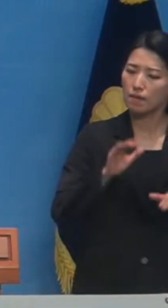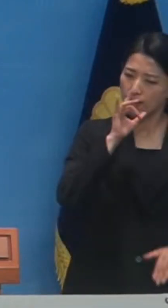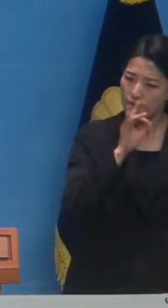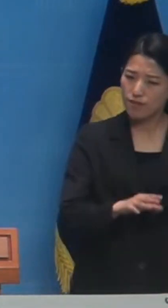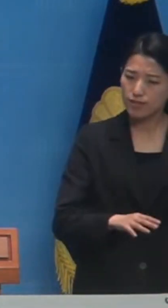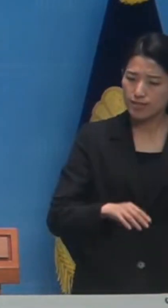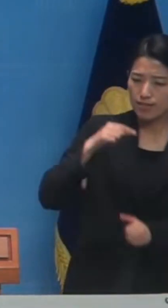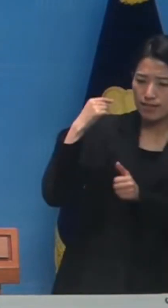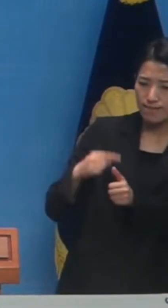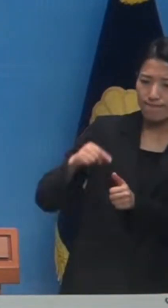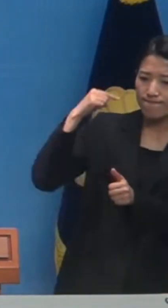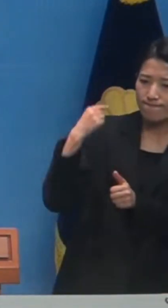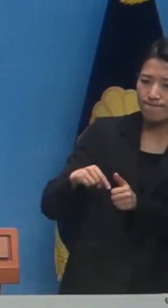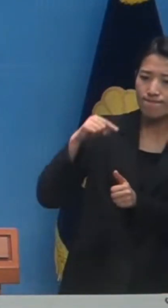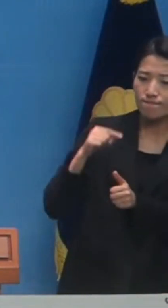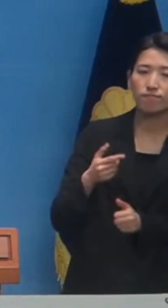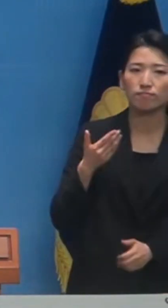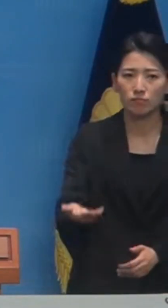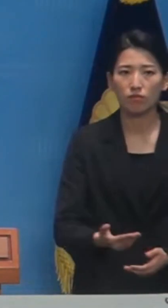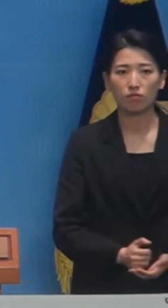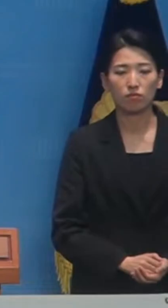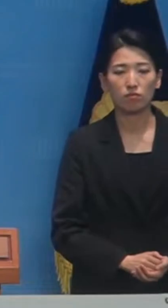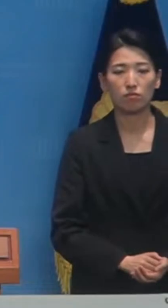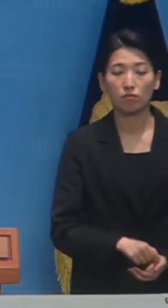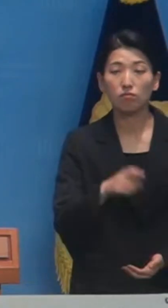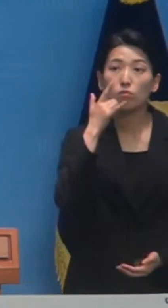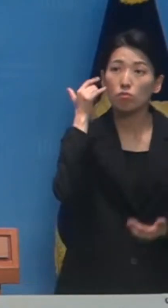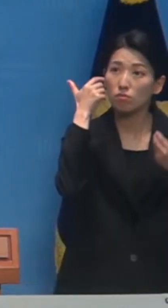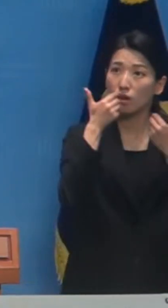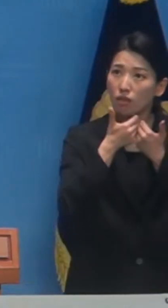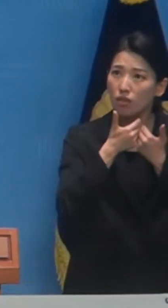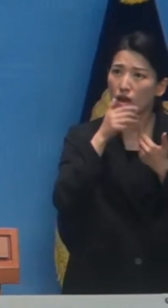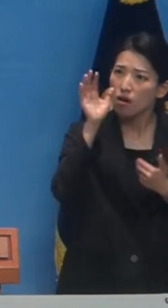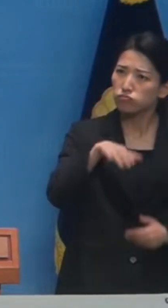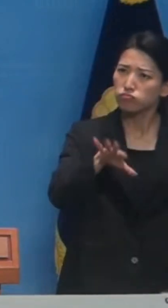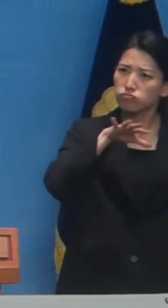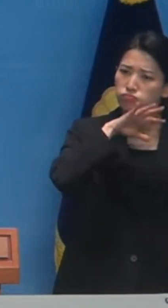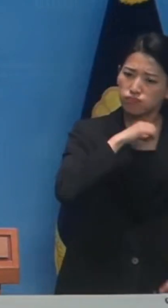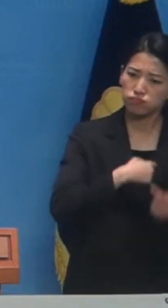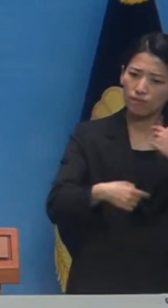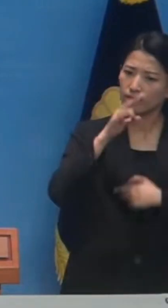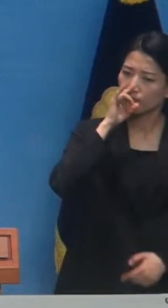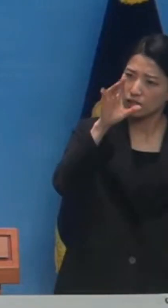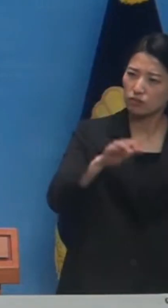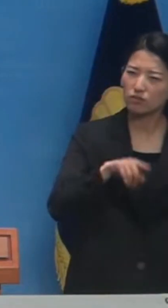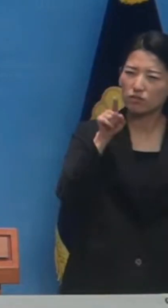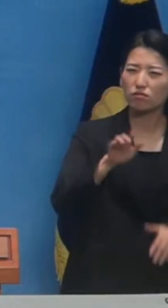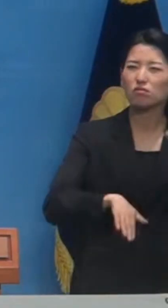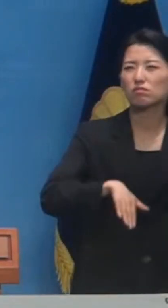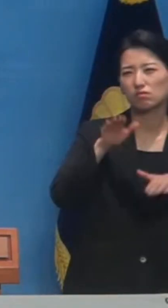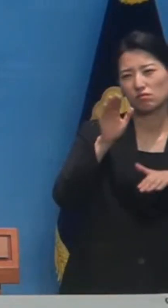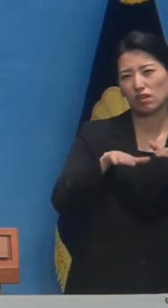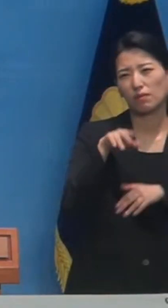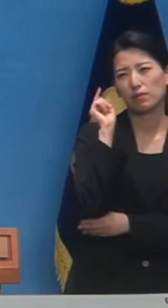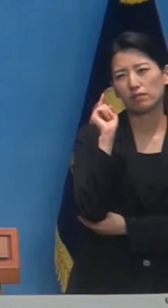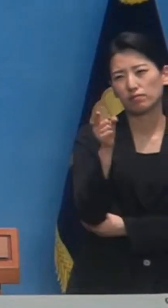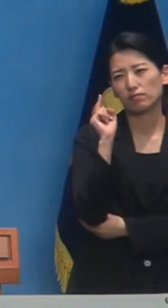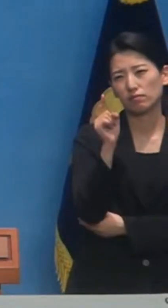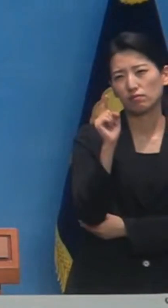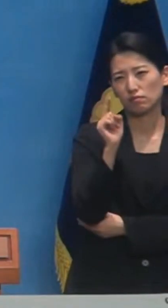교정 교육을 시행하고 반대하는 학부모는 민원 처리 불가 또는 차별주의자로 낙인을 찍을